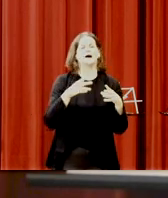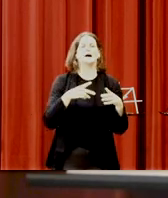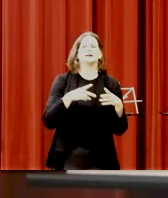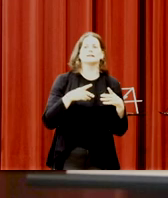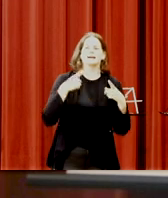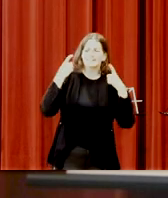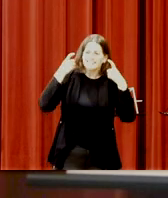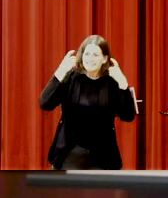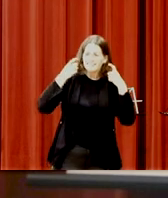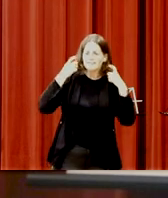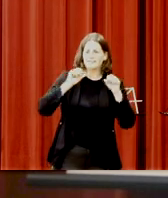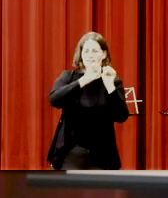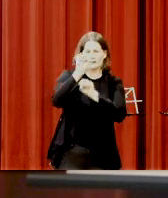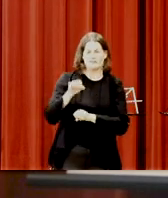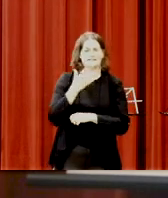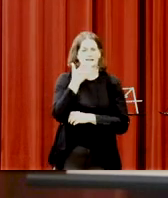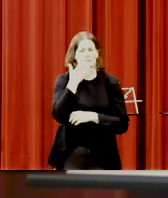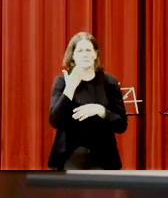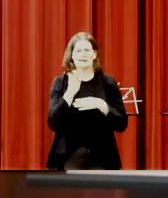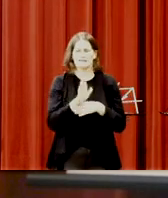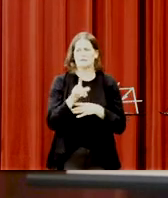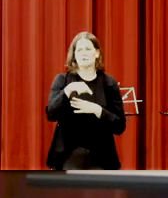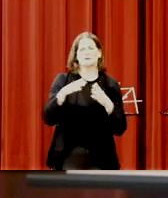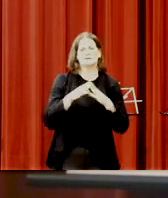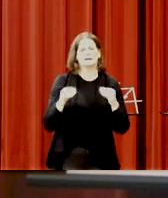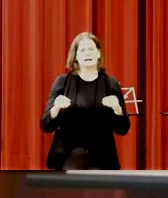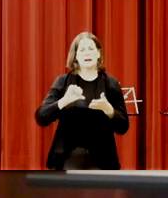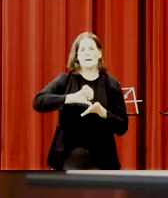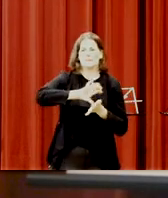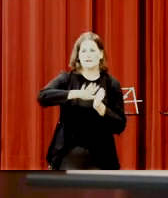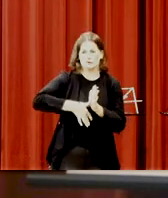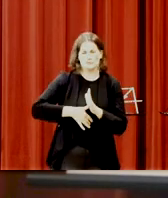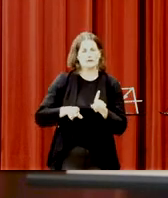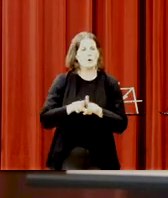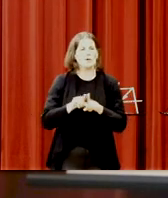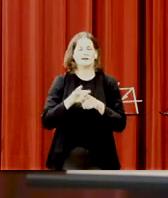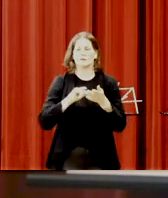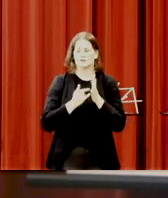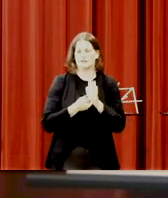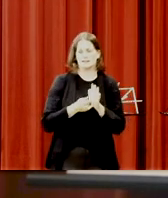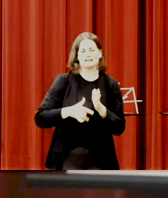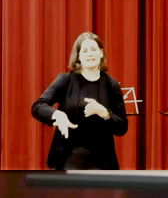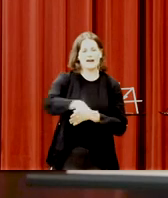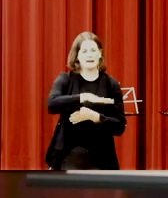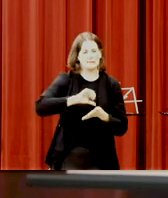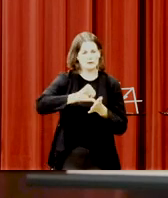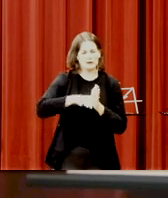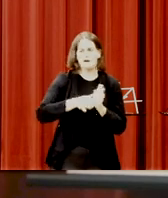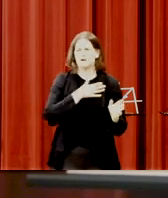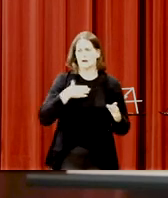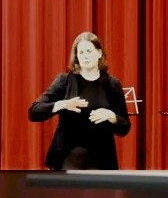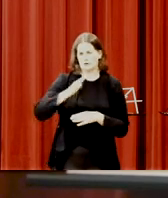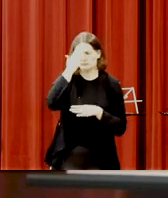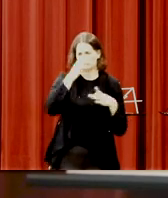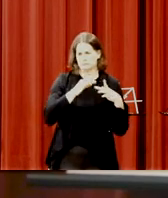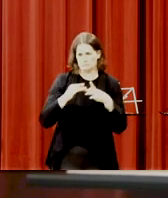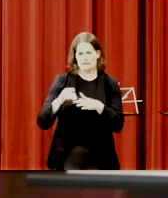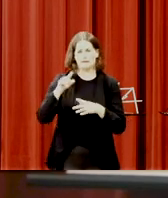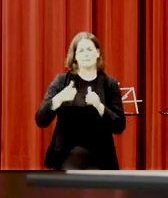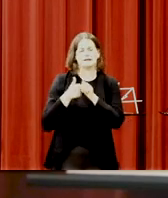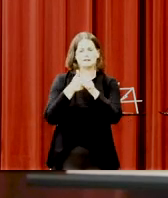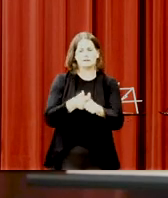volem encapçalar. Tenim aquí, també ens acompanya l'alcaldessa de Reus, amb qui s'està treballant amb Tarragona i altres municipis per assolir aquesta